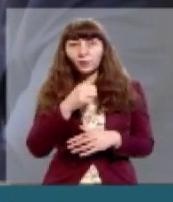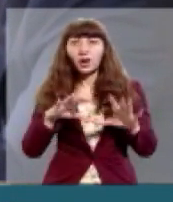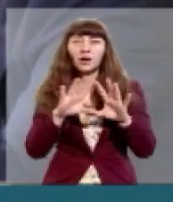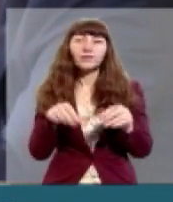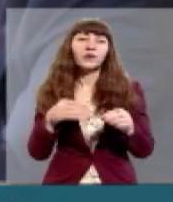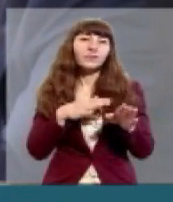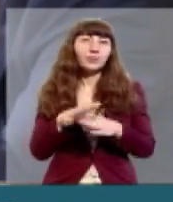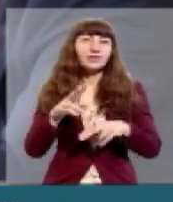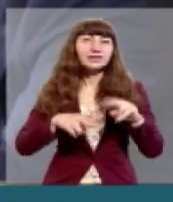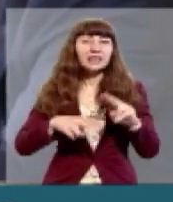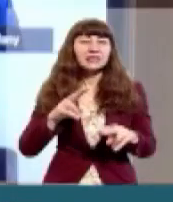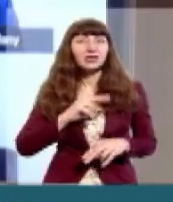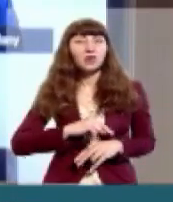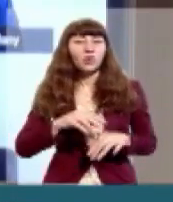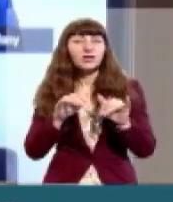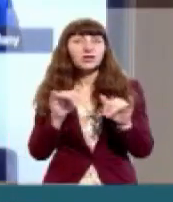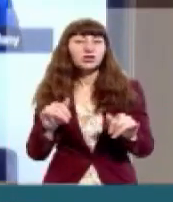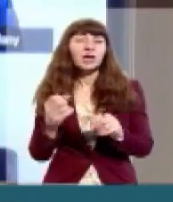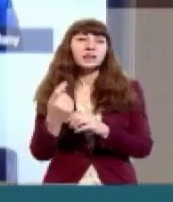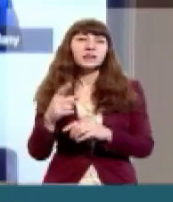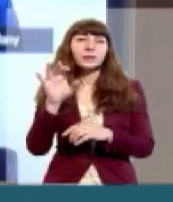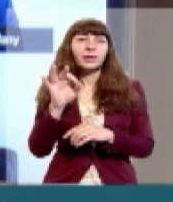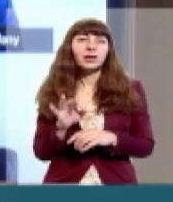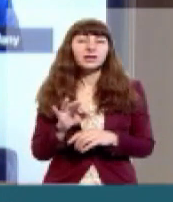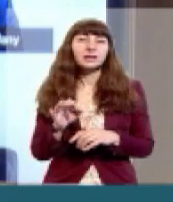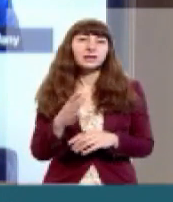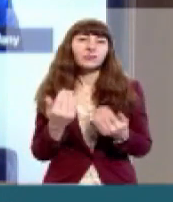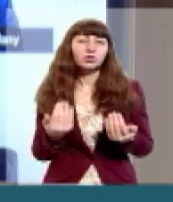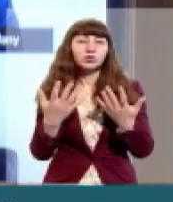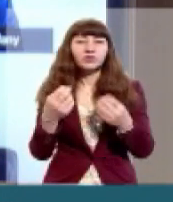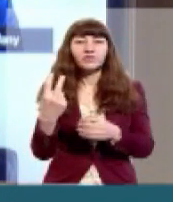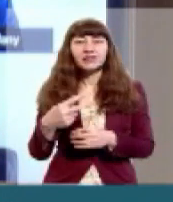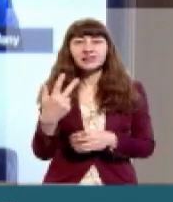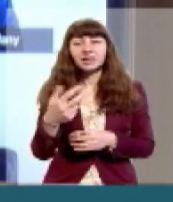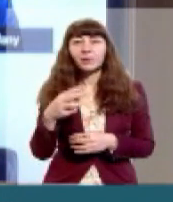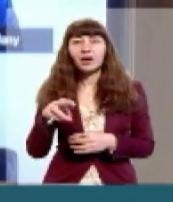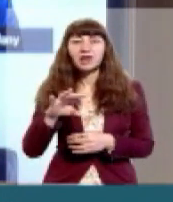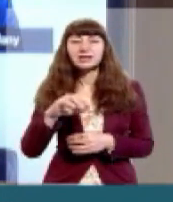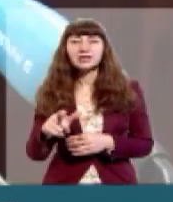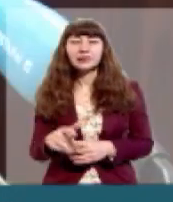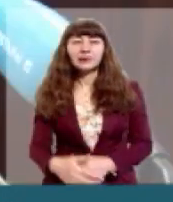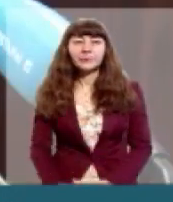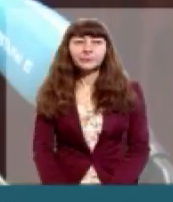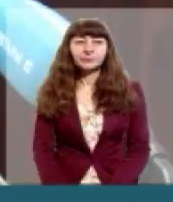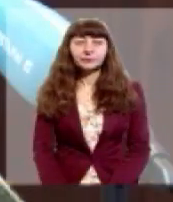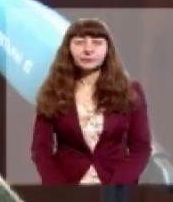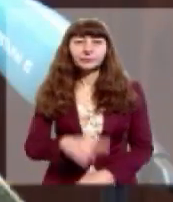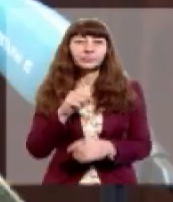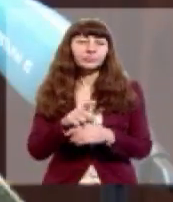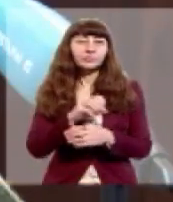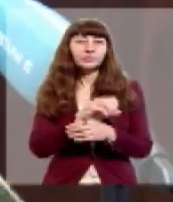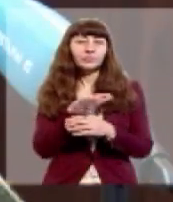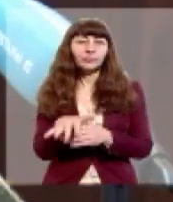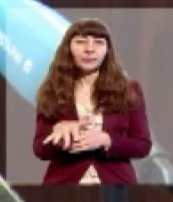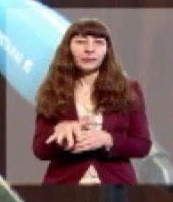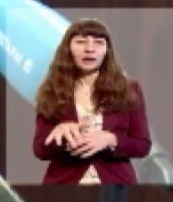Объем выполненных строительных работ вырос на 11% и составил более 23 миллиардов тенге. Для того, чтобы